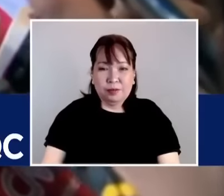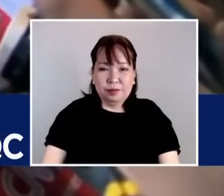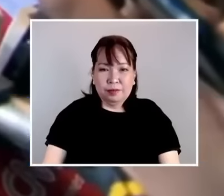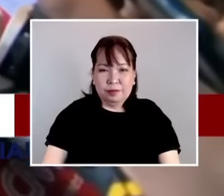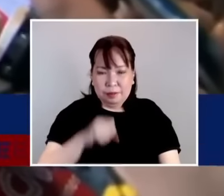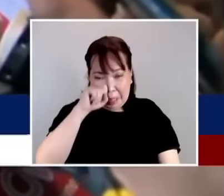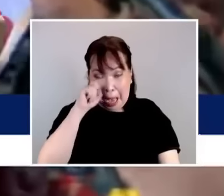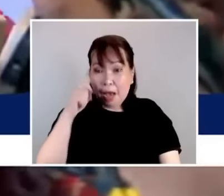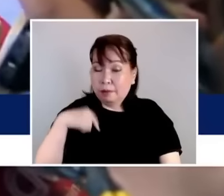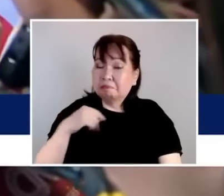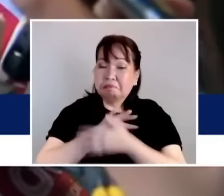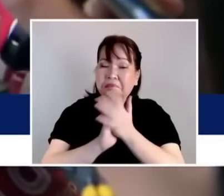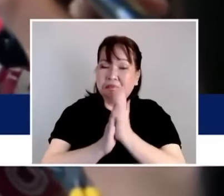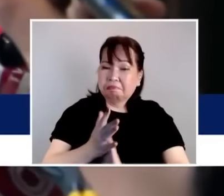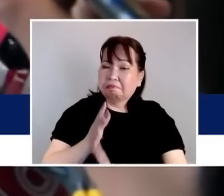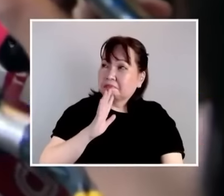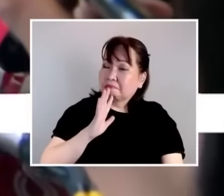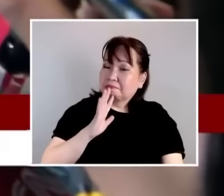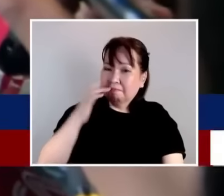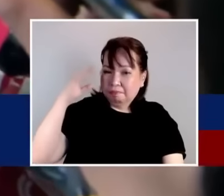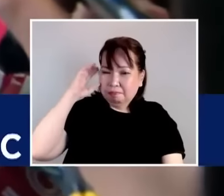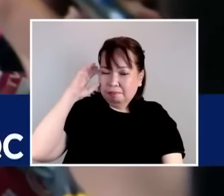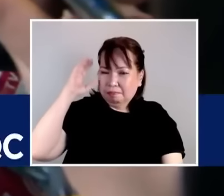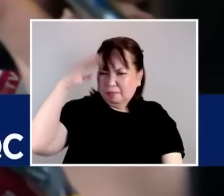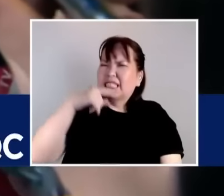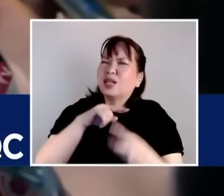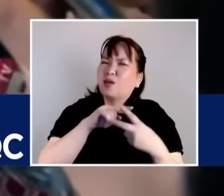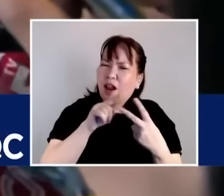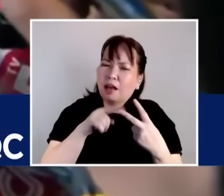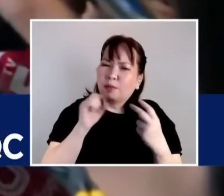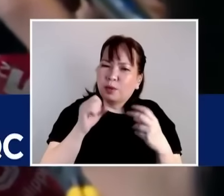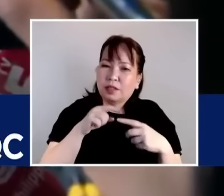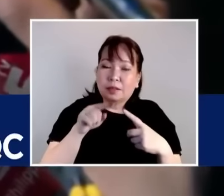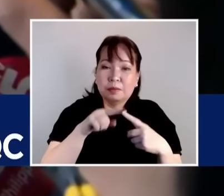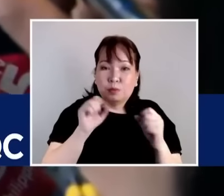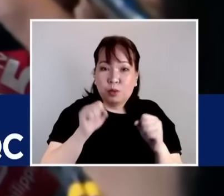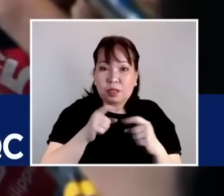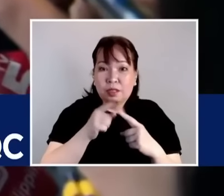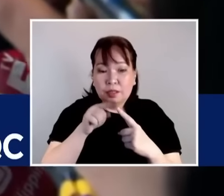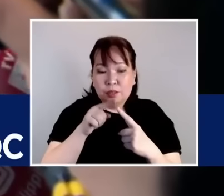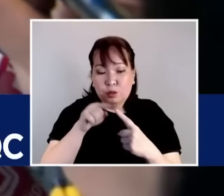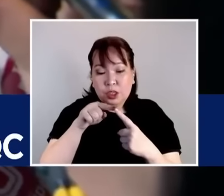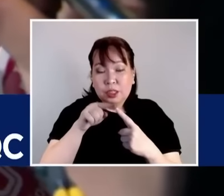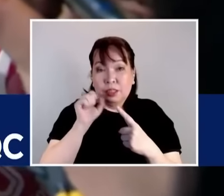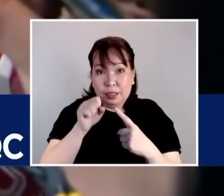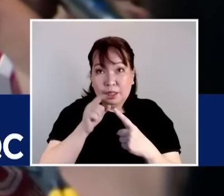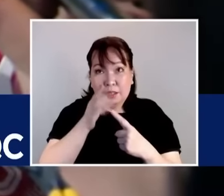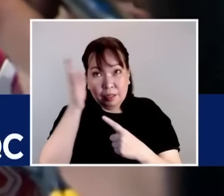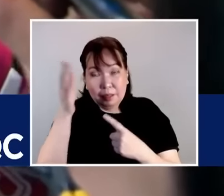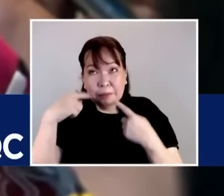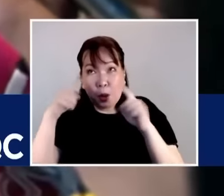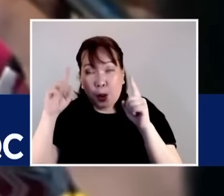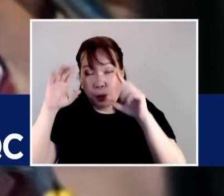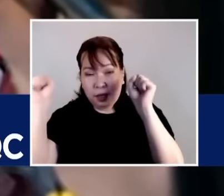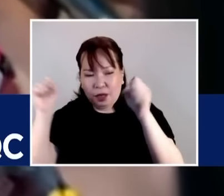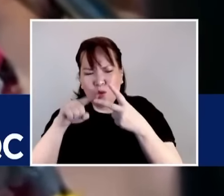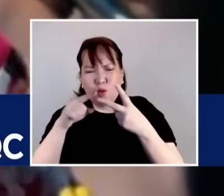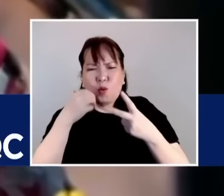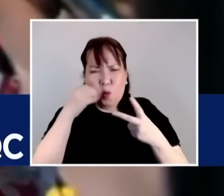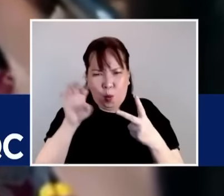actually. Sabi ko nga dalawa lang pwedeng puntahan . Pwede pumunta ka ng Malacanang o umuwi ka ng bahay. Pag umuwi ka ng